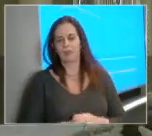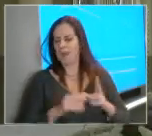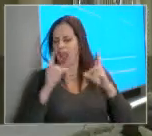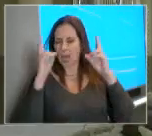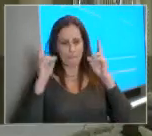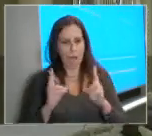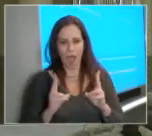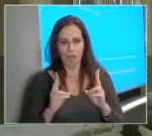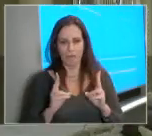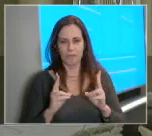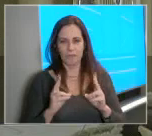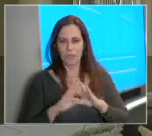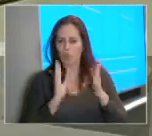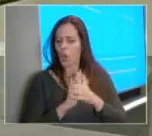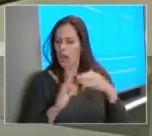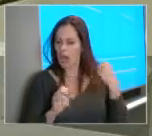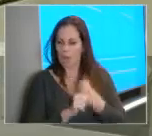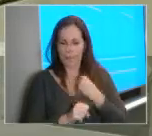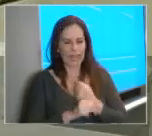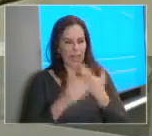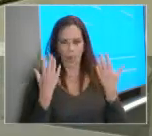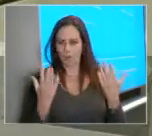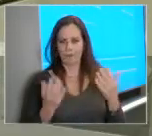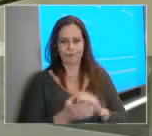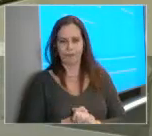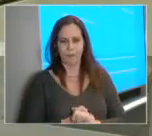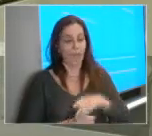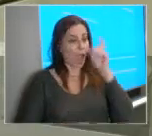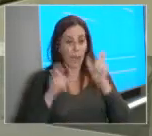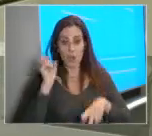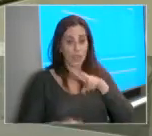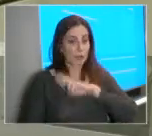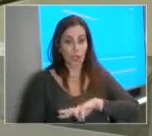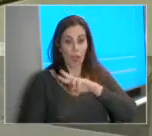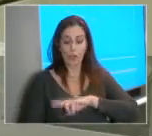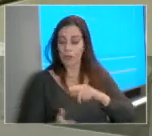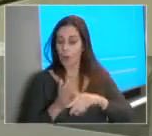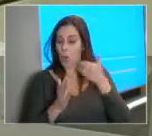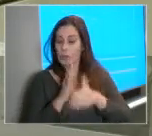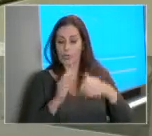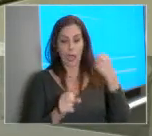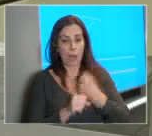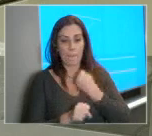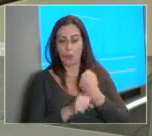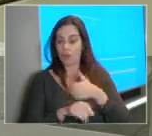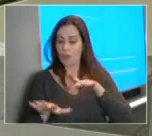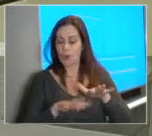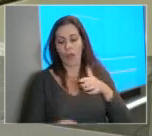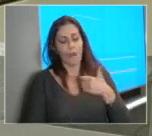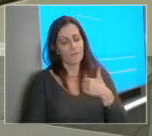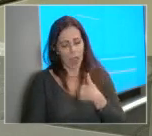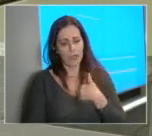בהקפאה של כל פעילות, אנשים סובלים בגלל חוסר הפעילות של המדינה והממשלה,